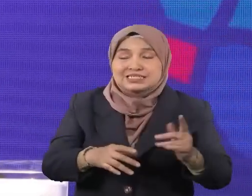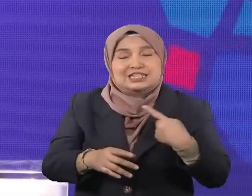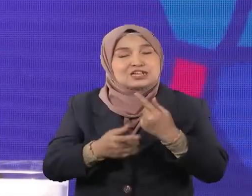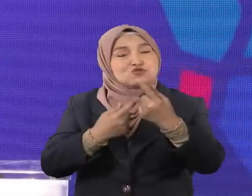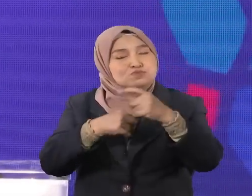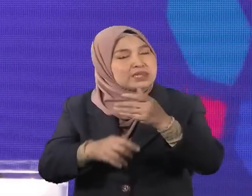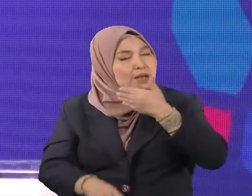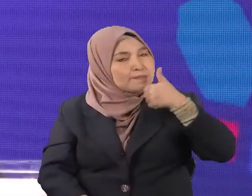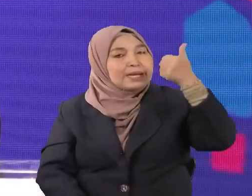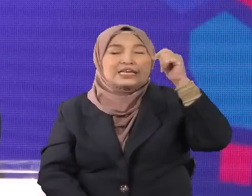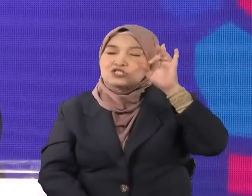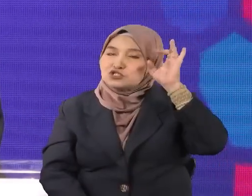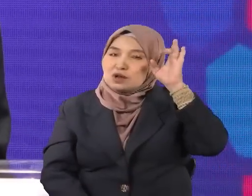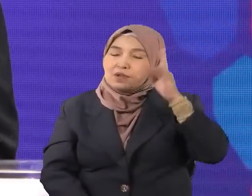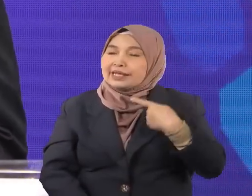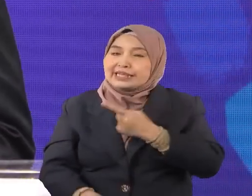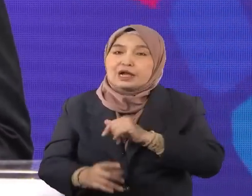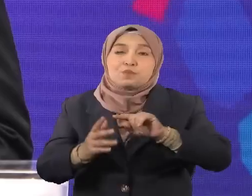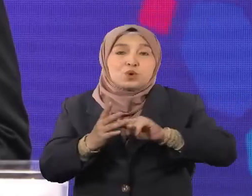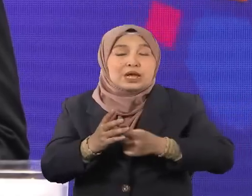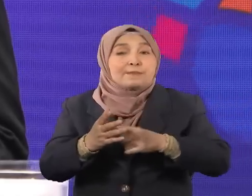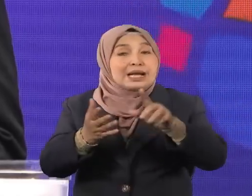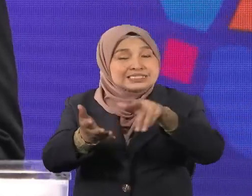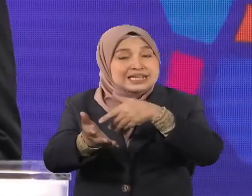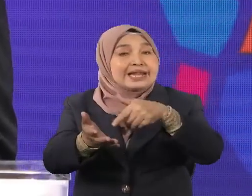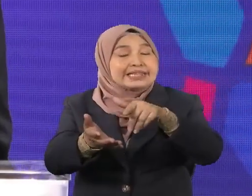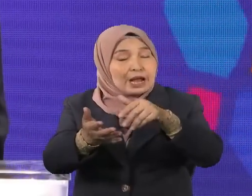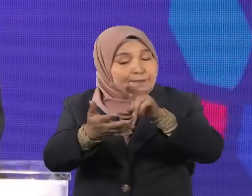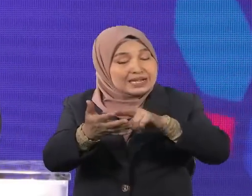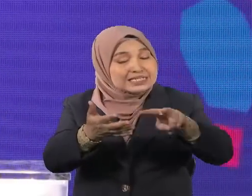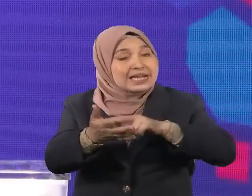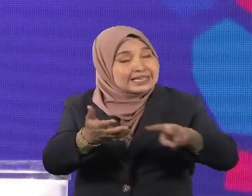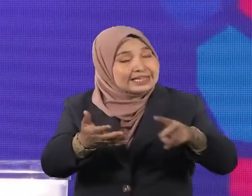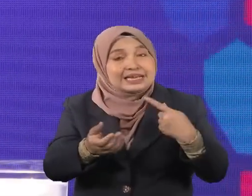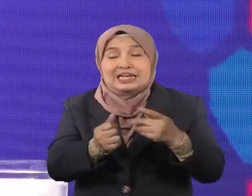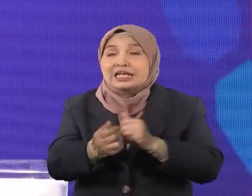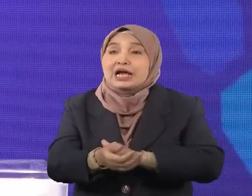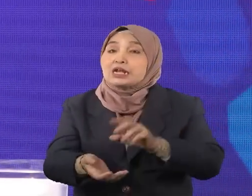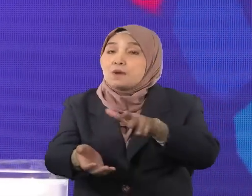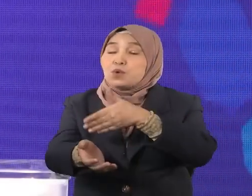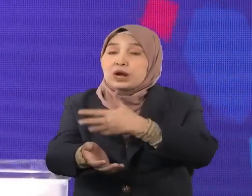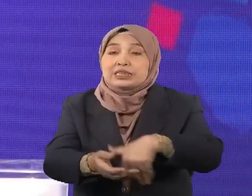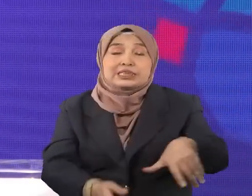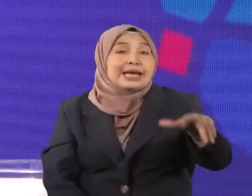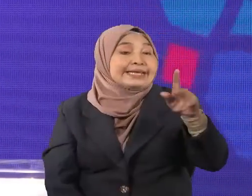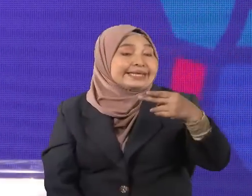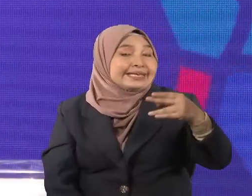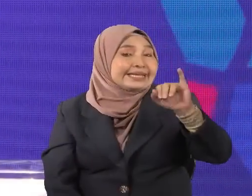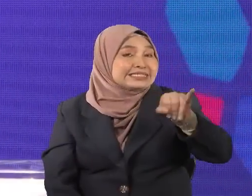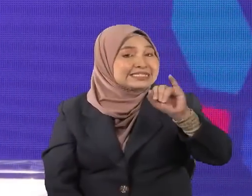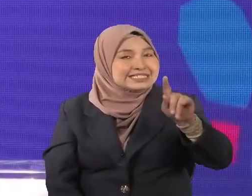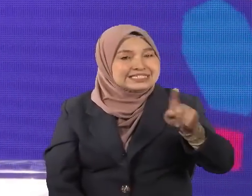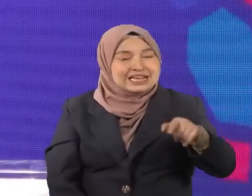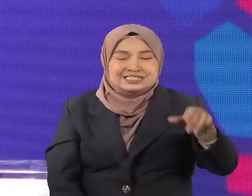baca yang terbaik insya-Allah. Kita mula bacaan kita dengan membaca bacaan murattal tarannum Hijaz insya-Allah.